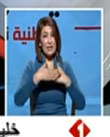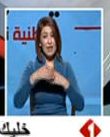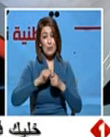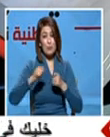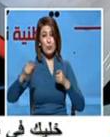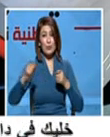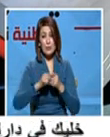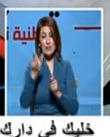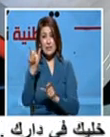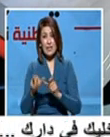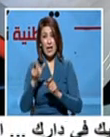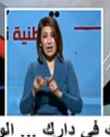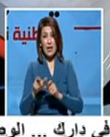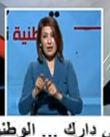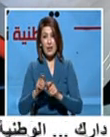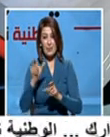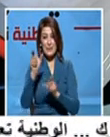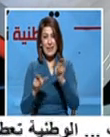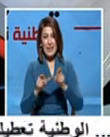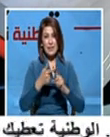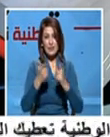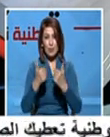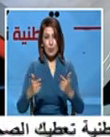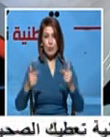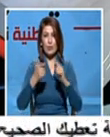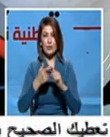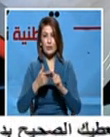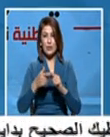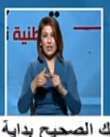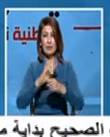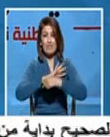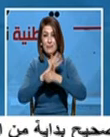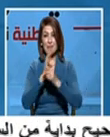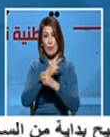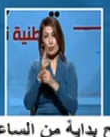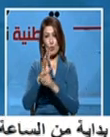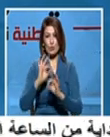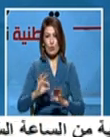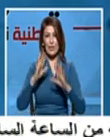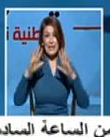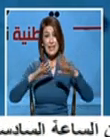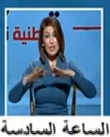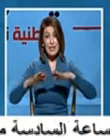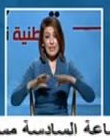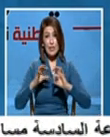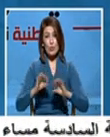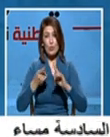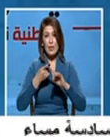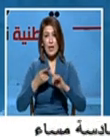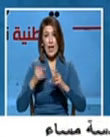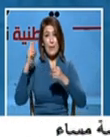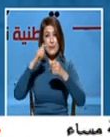في هالبوم اللي باش يصير البومب المؤقته هذه. هو احنا كي اغزر لي ثم اجراءات خذيناها مع بالشراكه